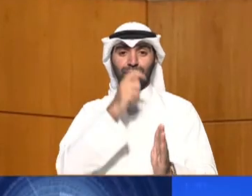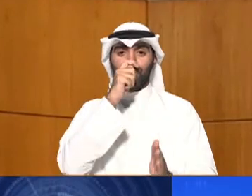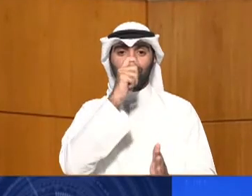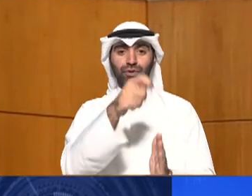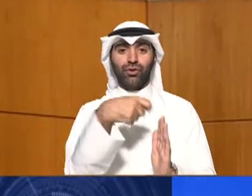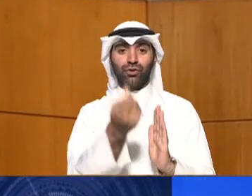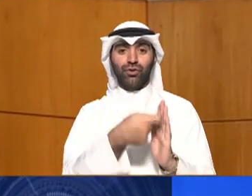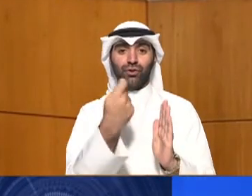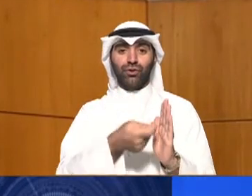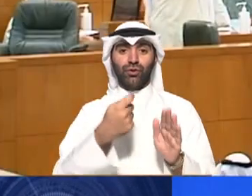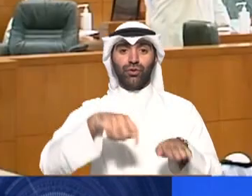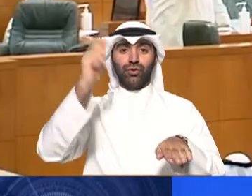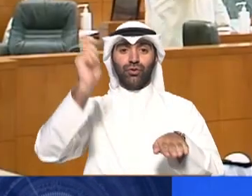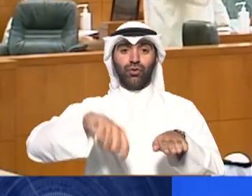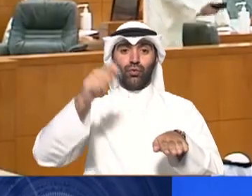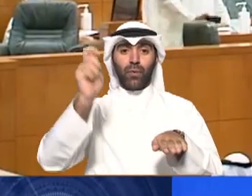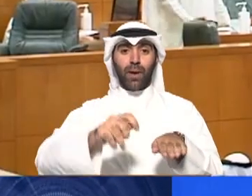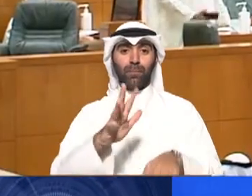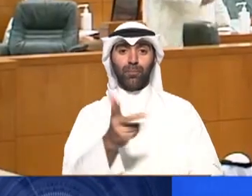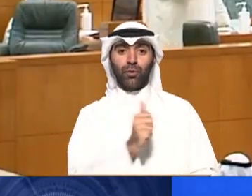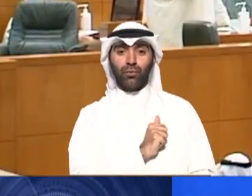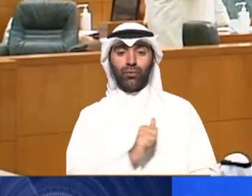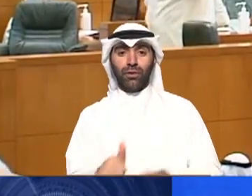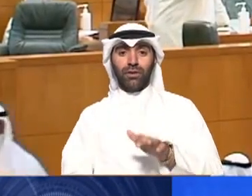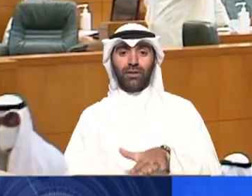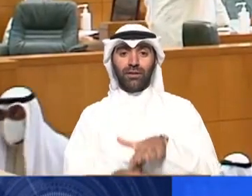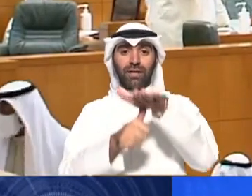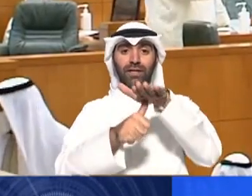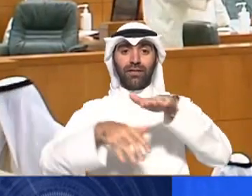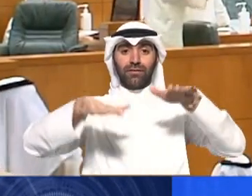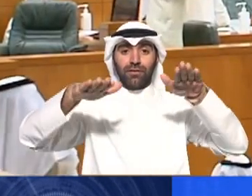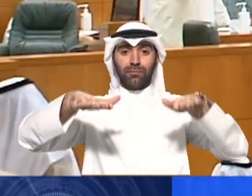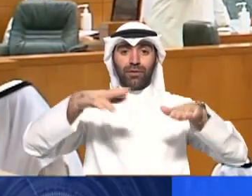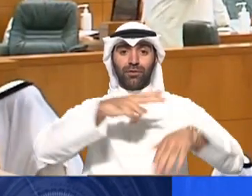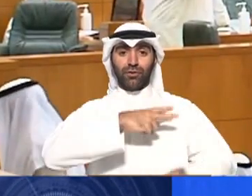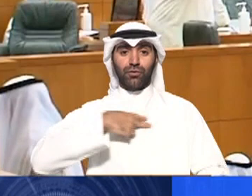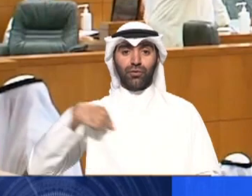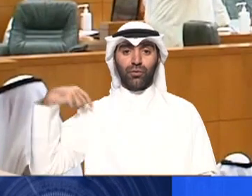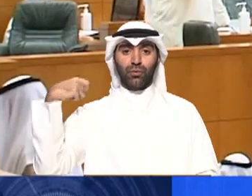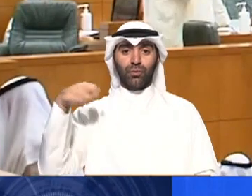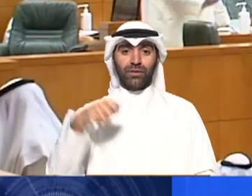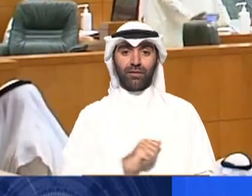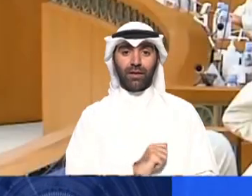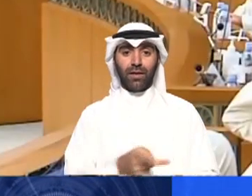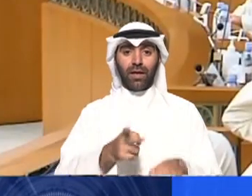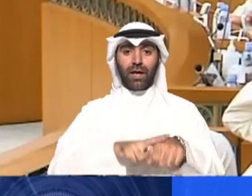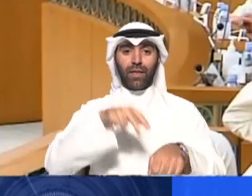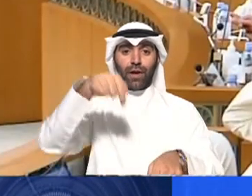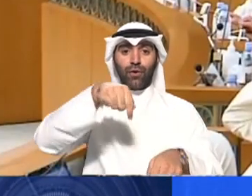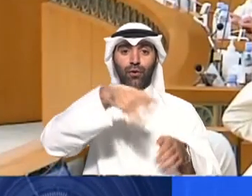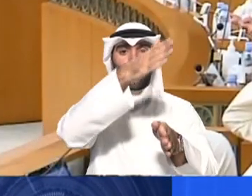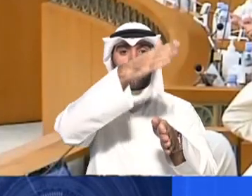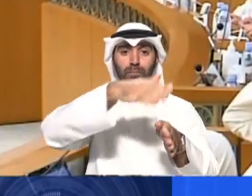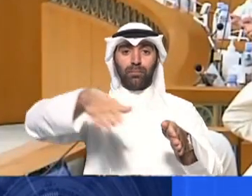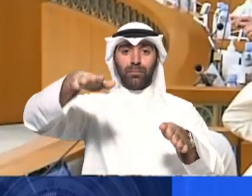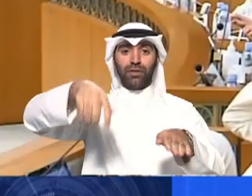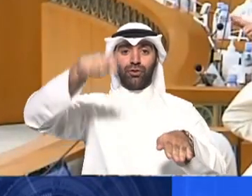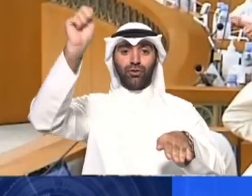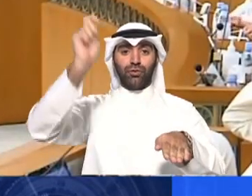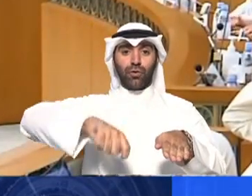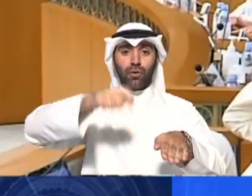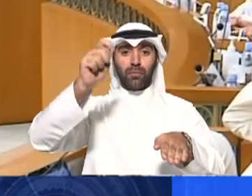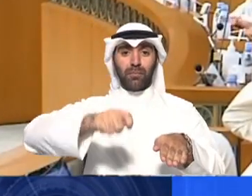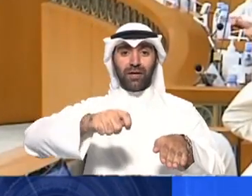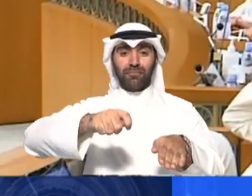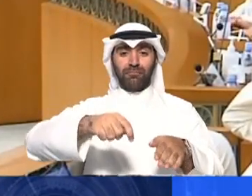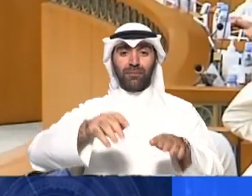الصباح رئيس مجلس الوزراء. هذا وكان مجلس الأمة قد جدد في جلسته الخاصة اليوم الثقة